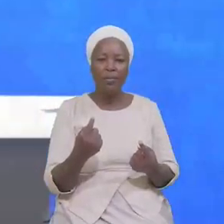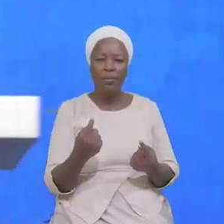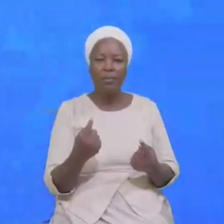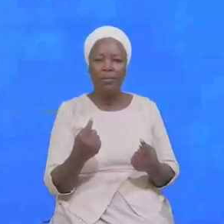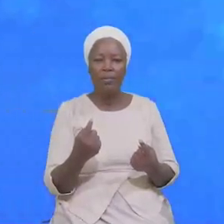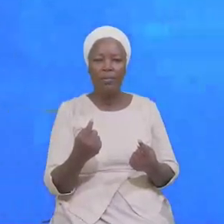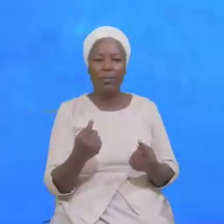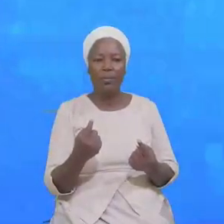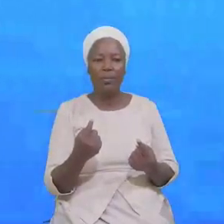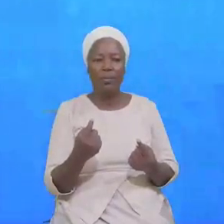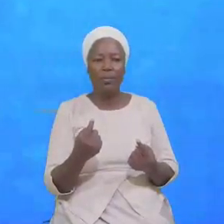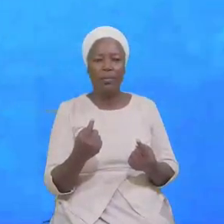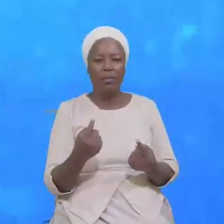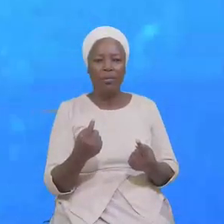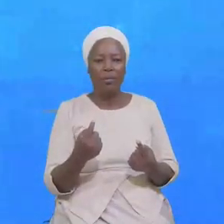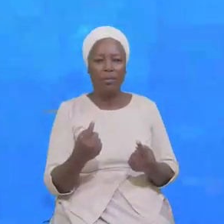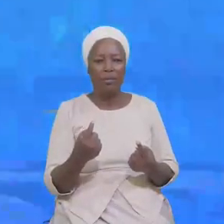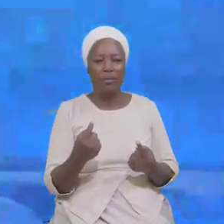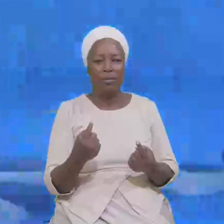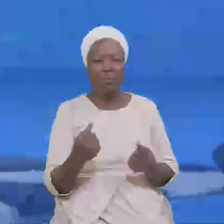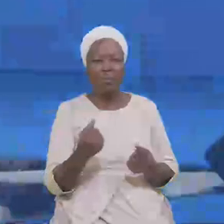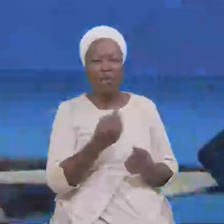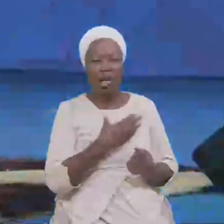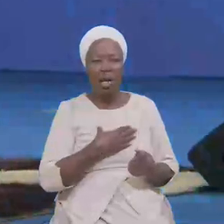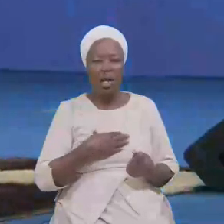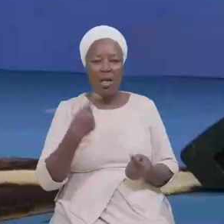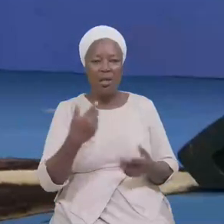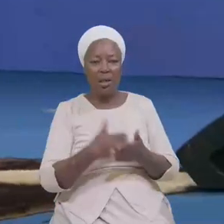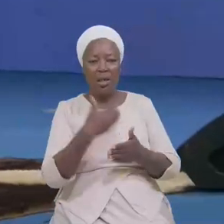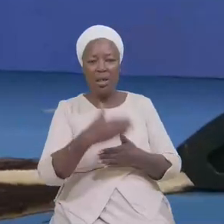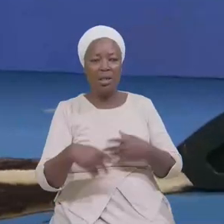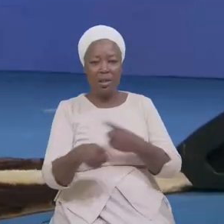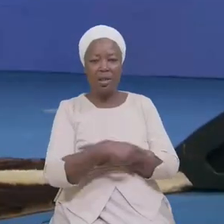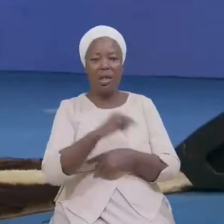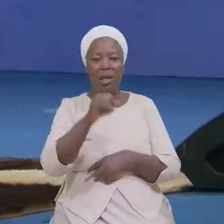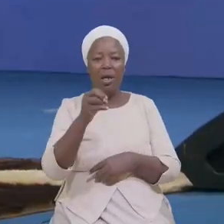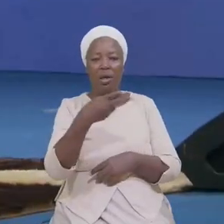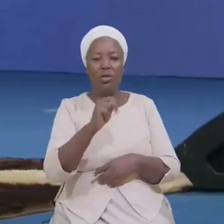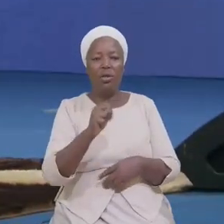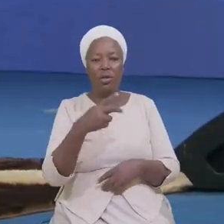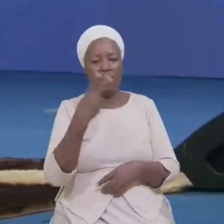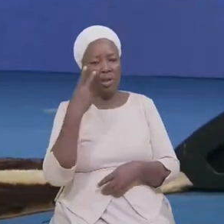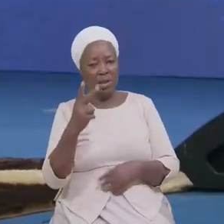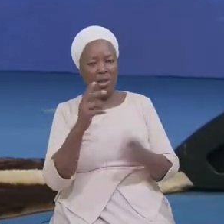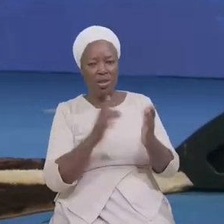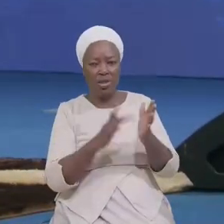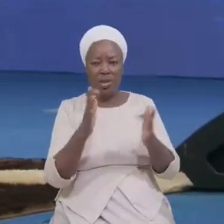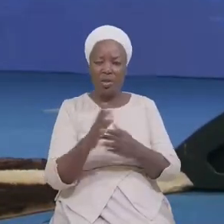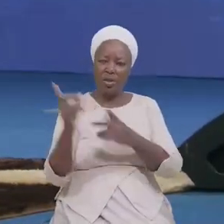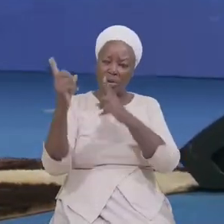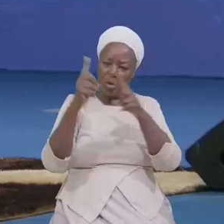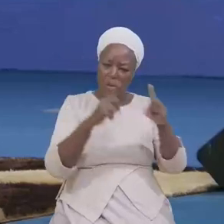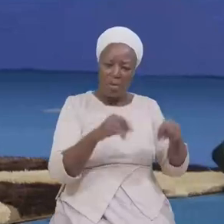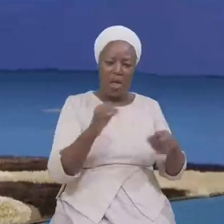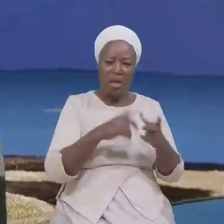Jésus-Christ a été donc l'agneau de Dieu qui a ôté nos péchés. Le lendemain, Jean a vu Jésus qui venait et